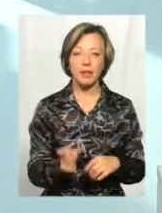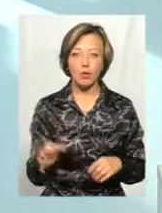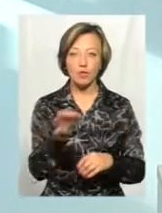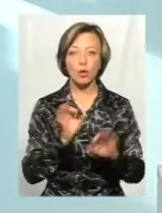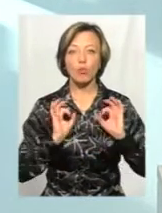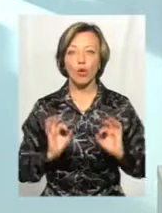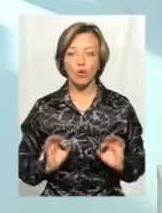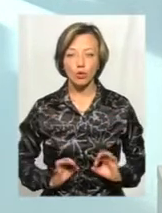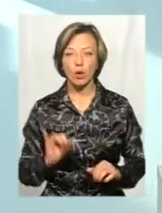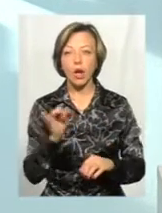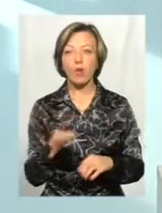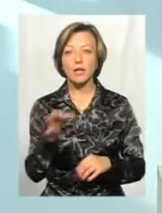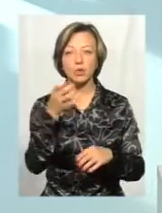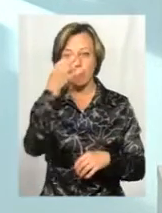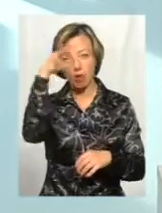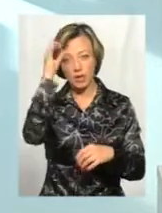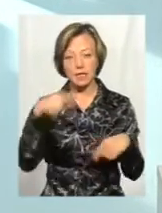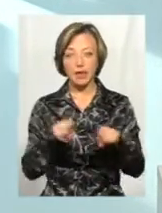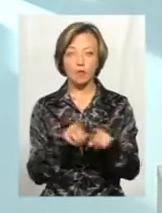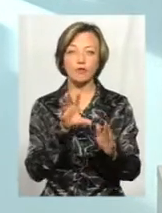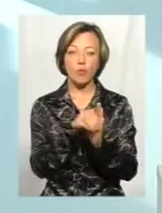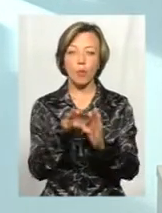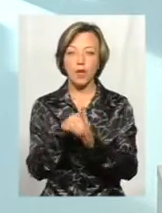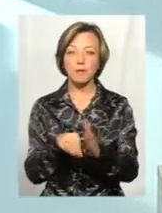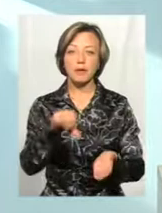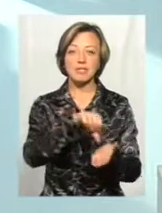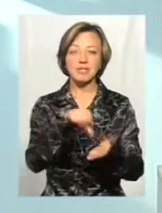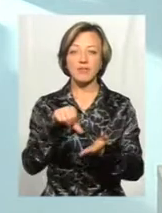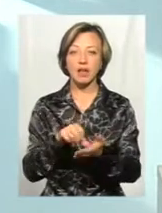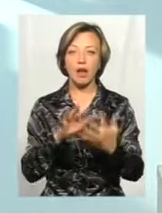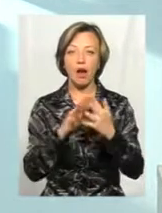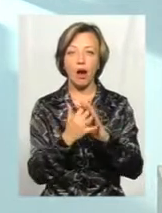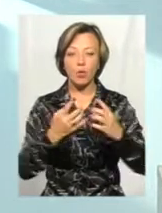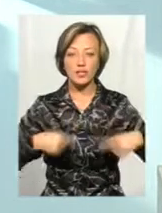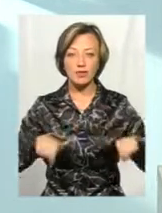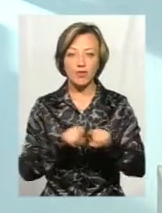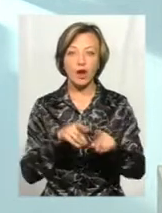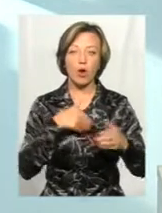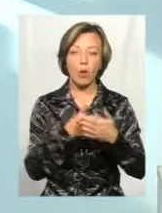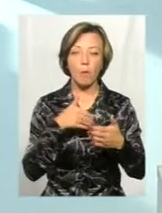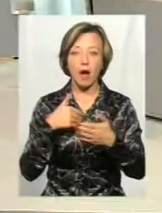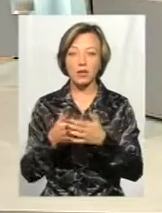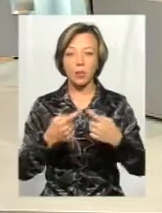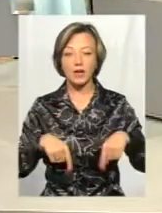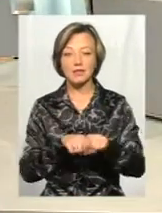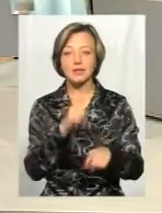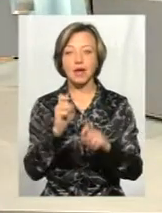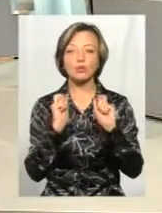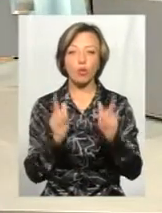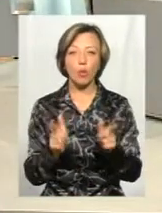обласної прокуратури і обласної поліції. Також входять представники агросфери, громадських організацій за згодою